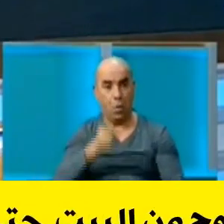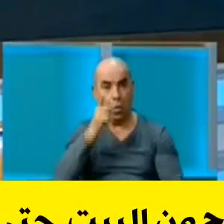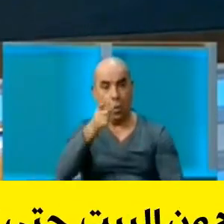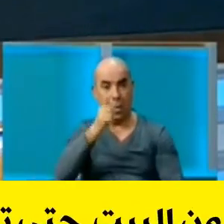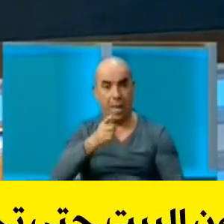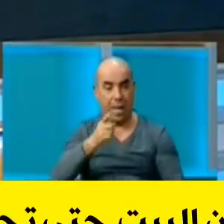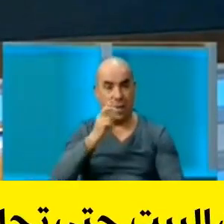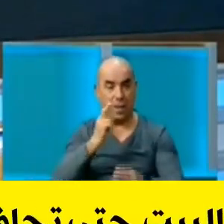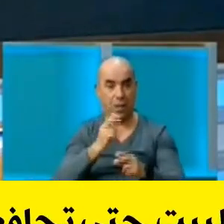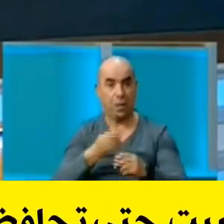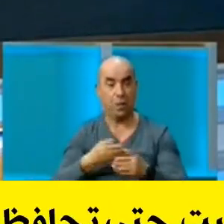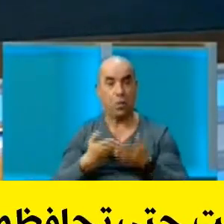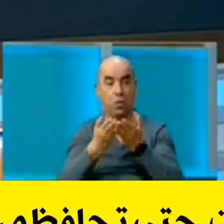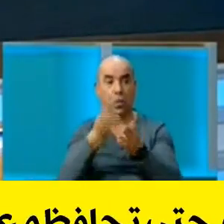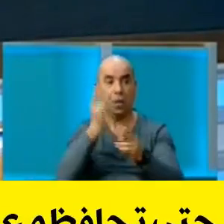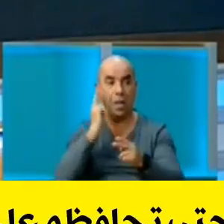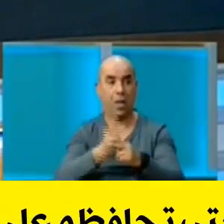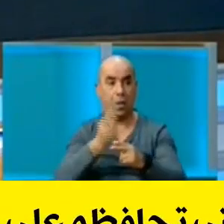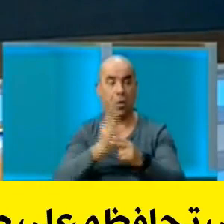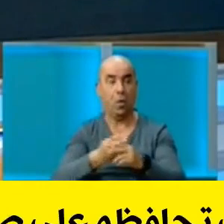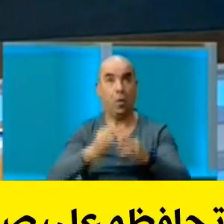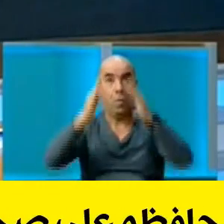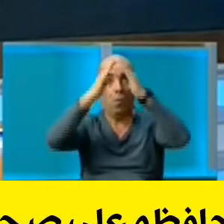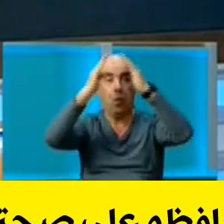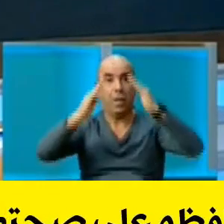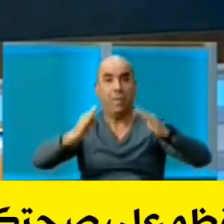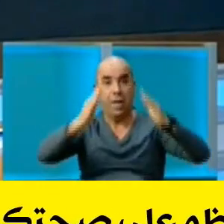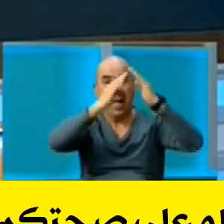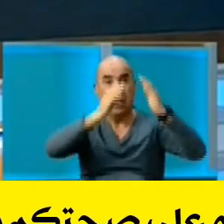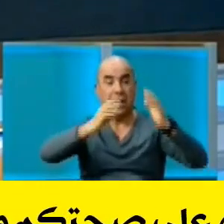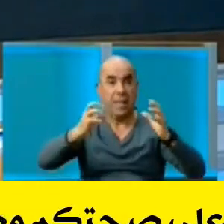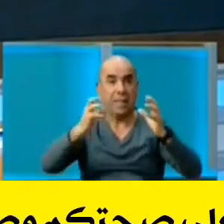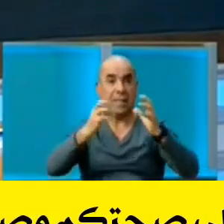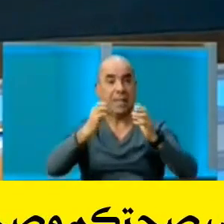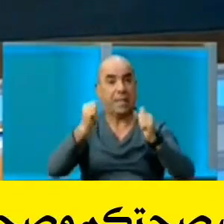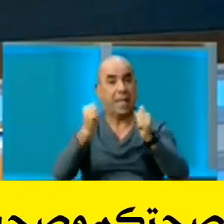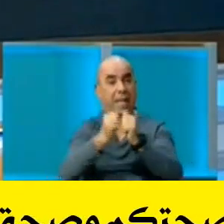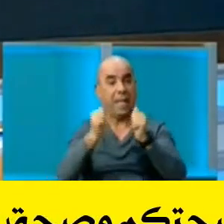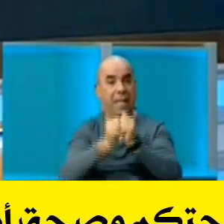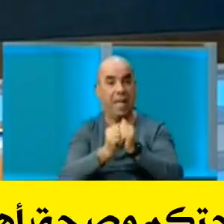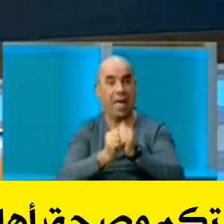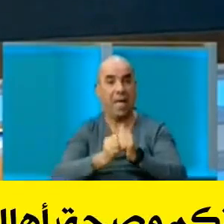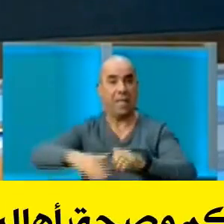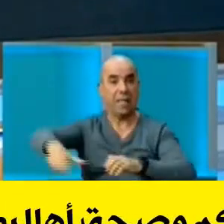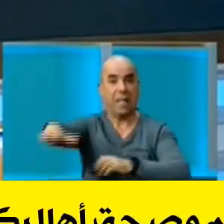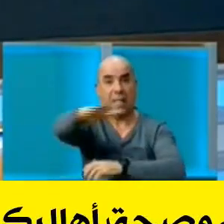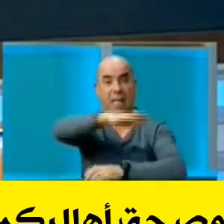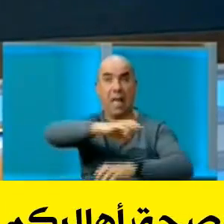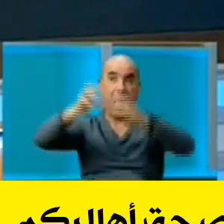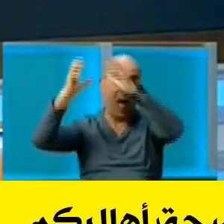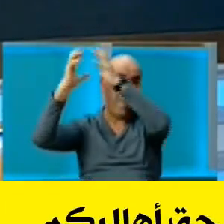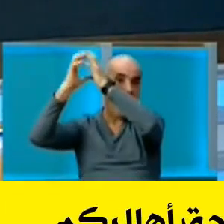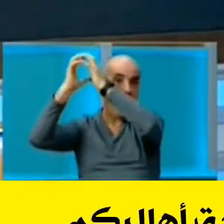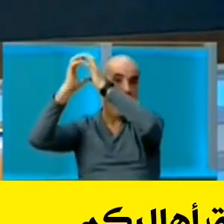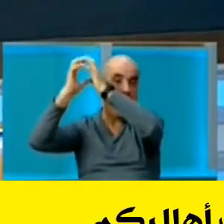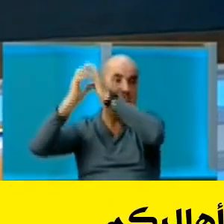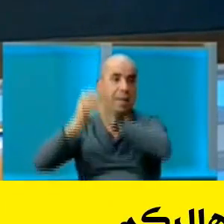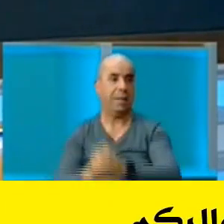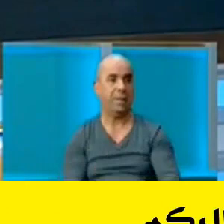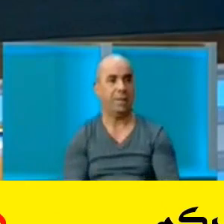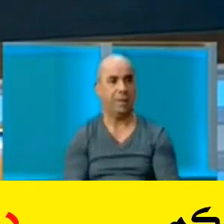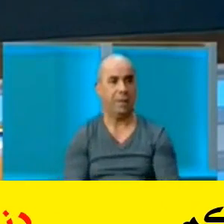تسمية للمرتفعات الصخرية على سطح القمر. كيف ضبطنا الكتابة للذان؟ بلامين